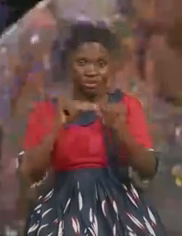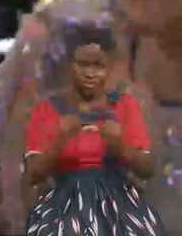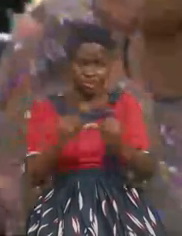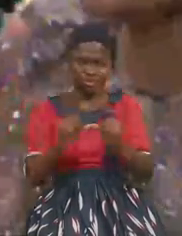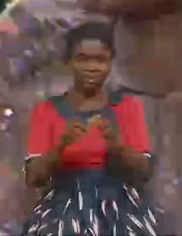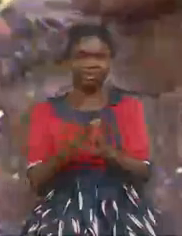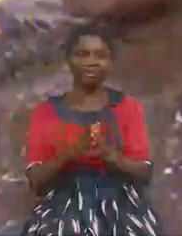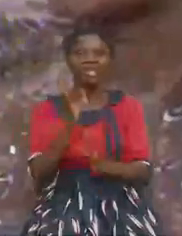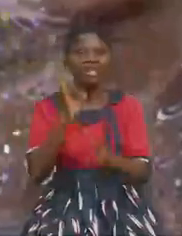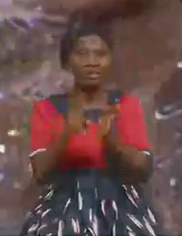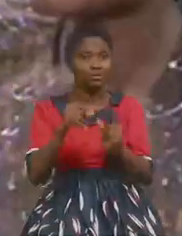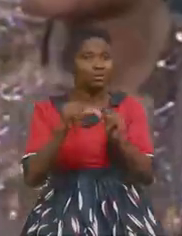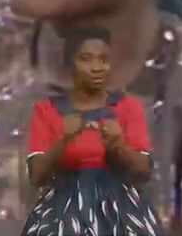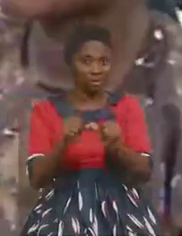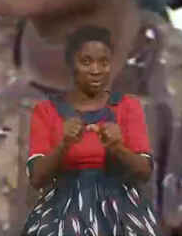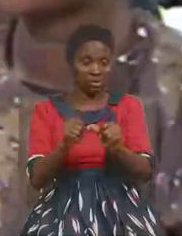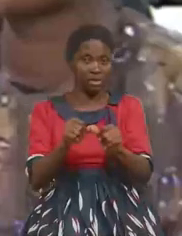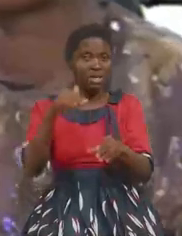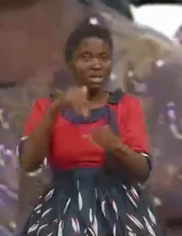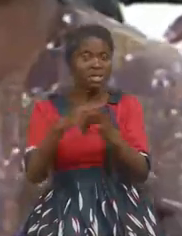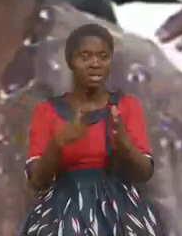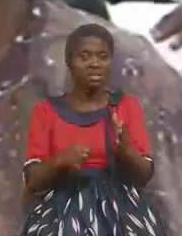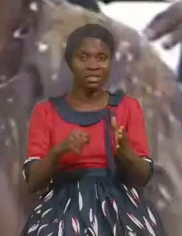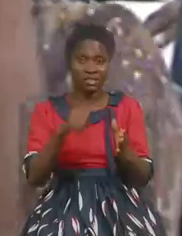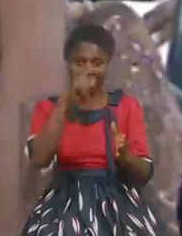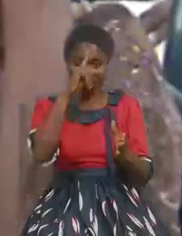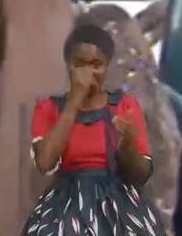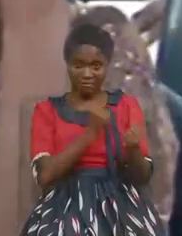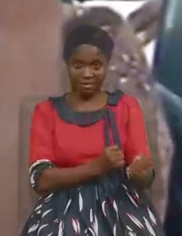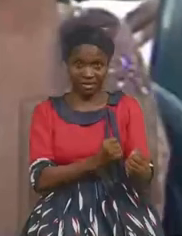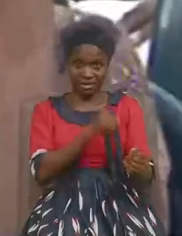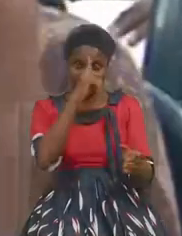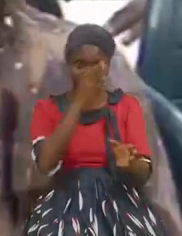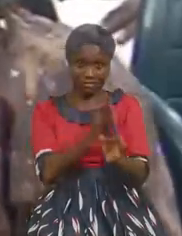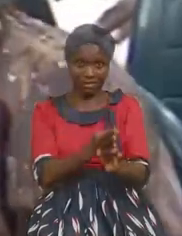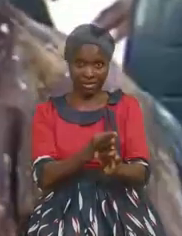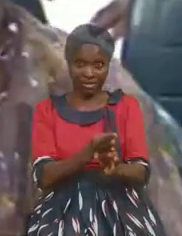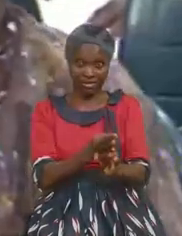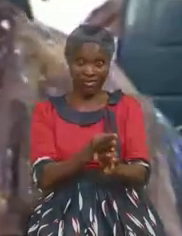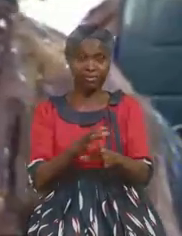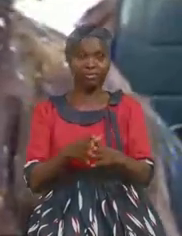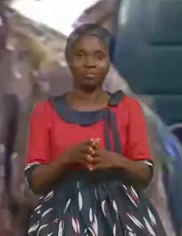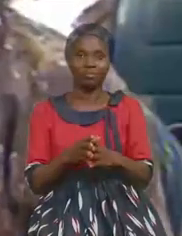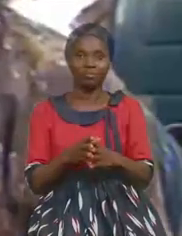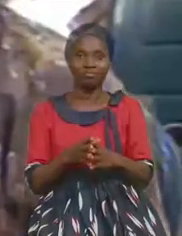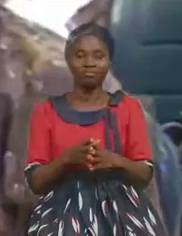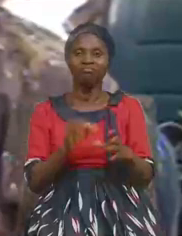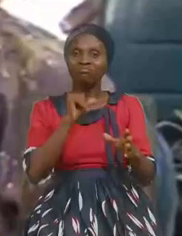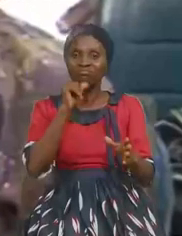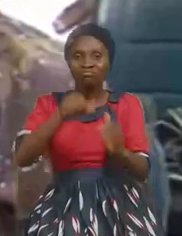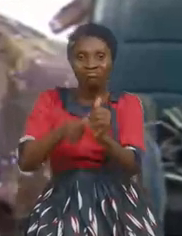vous demeurez fondé et inébranlable, tiens, regardez, retournez dans